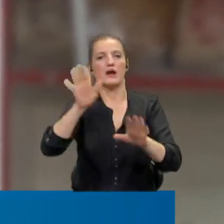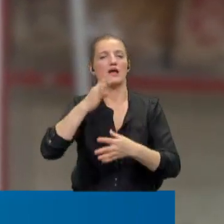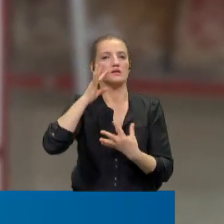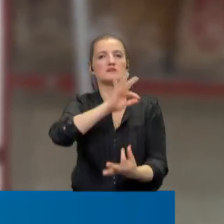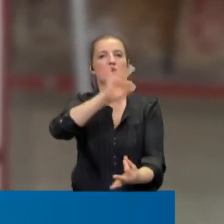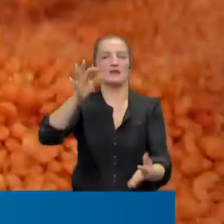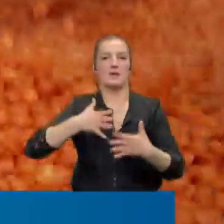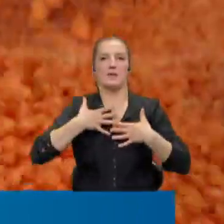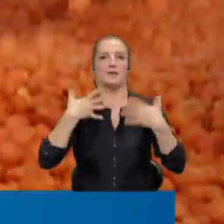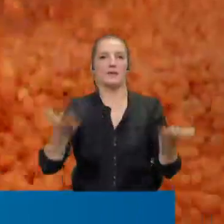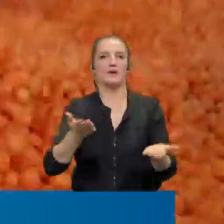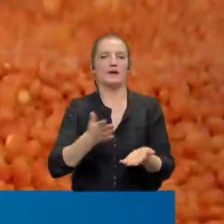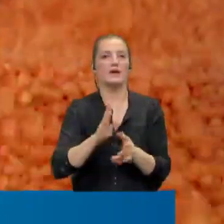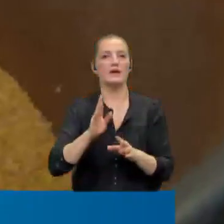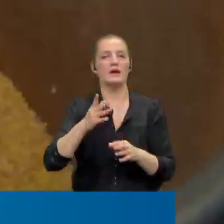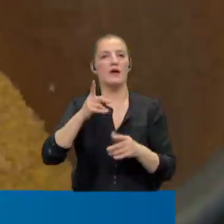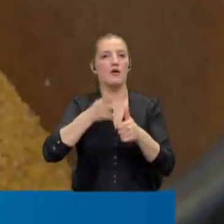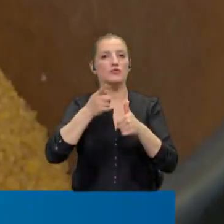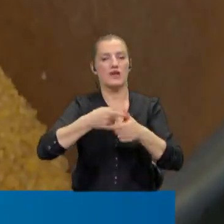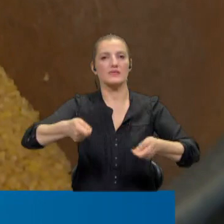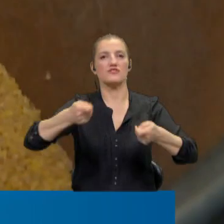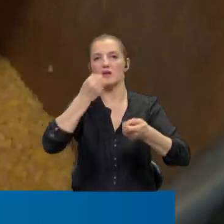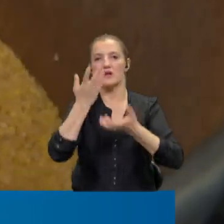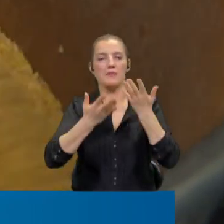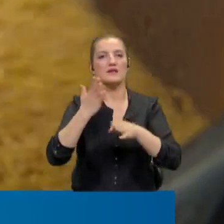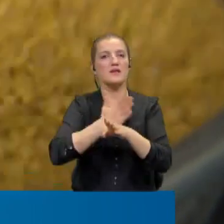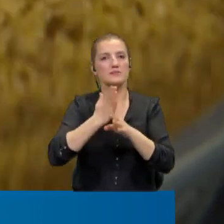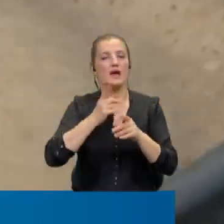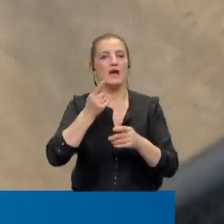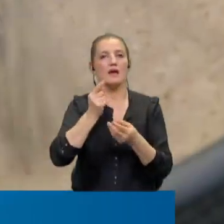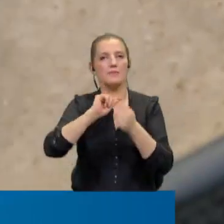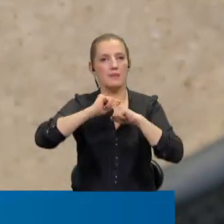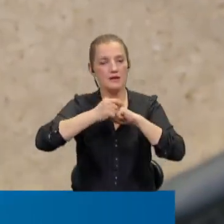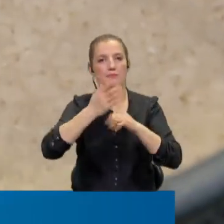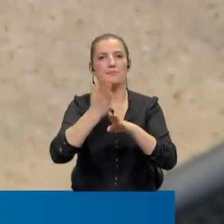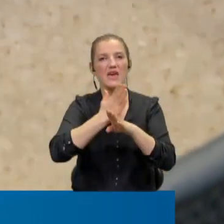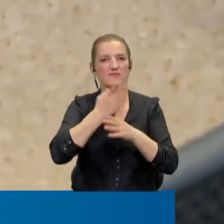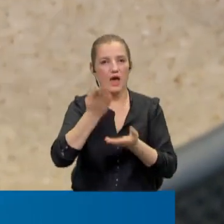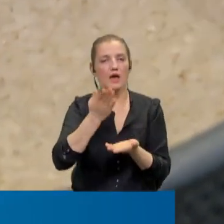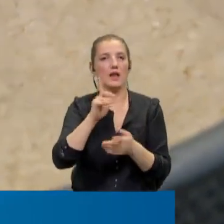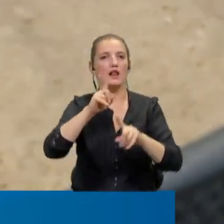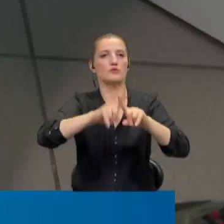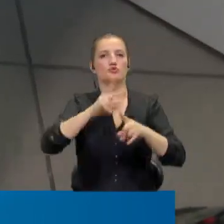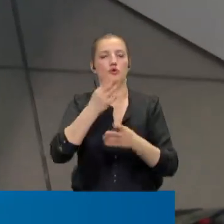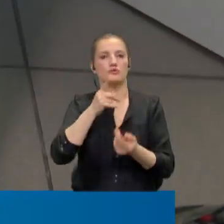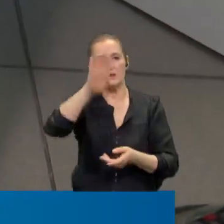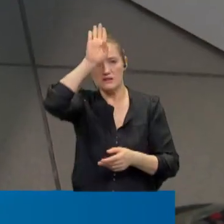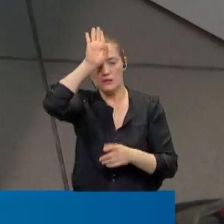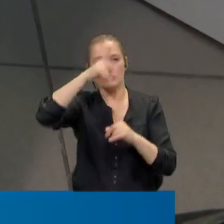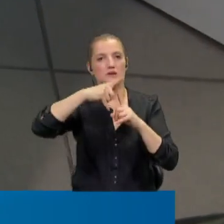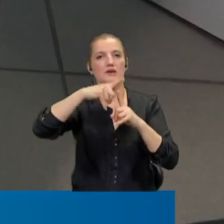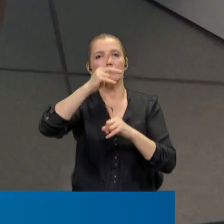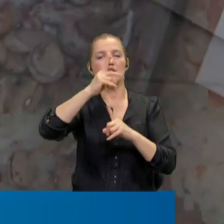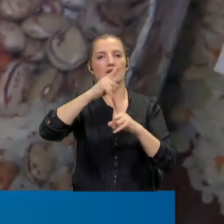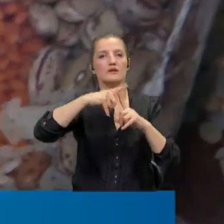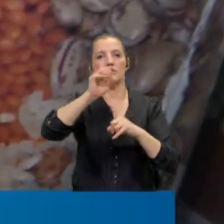insanlar Gerçekten bunu aldım öncelik sofraya konacak tencerede yani sebze ve bakliyat ta meyve kime Haneler için lüks İstanbul Ticaret